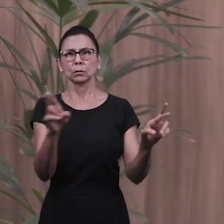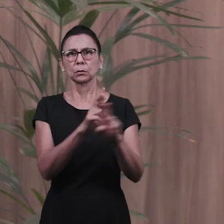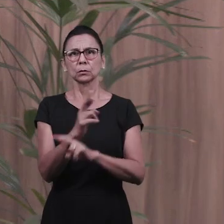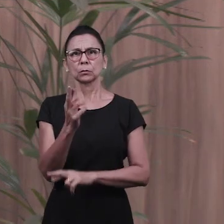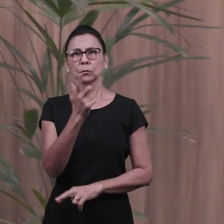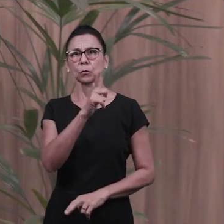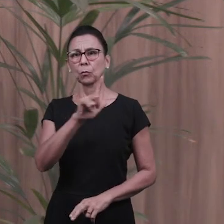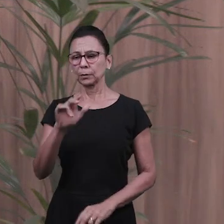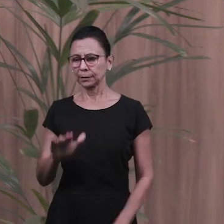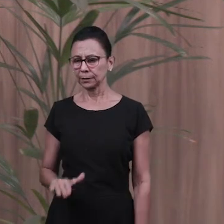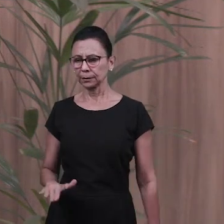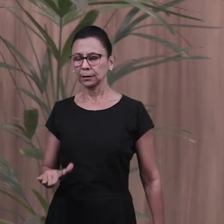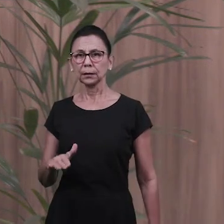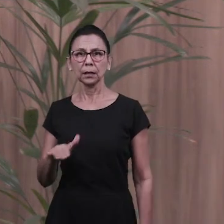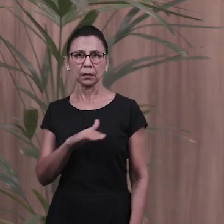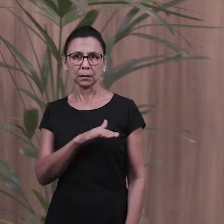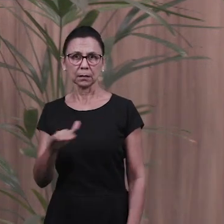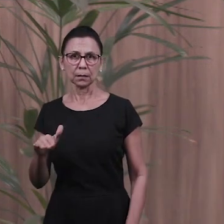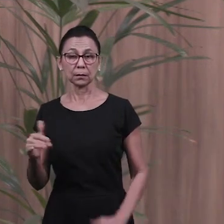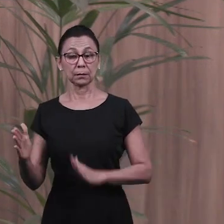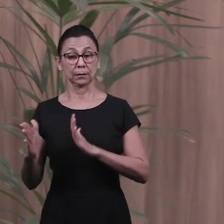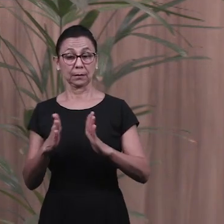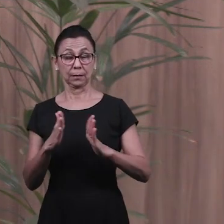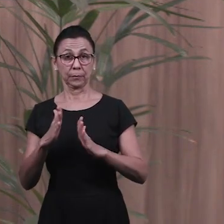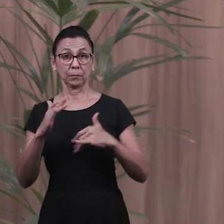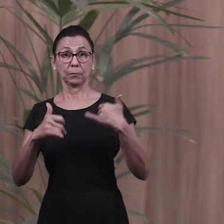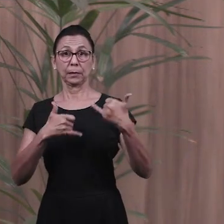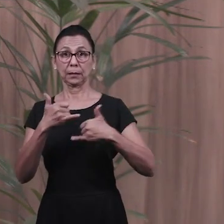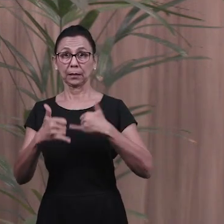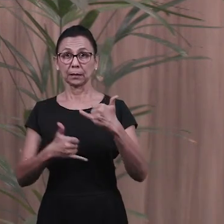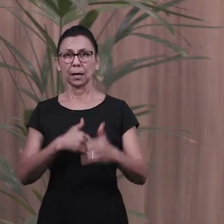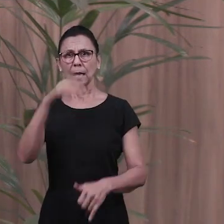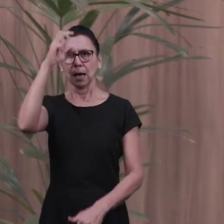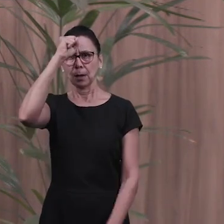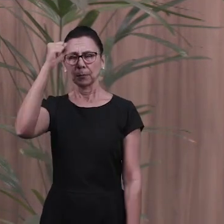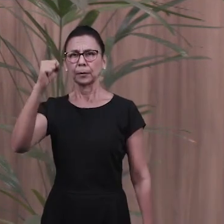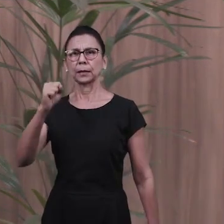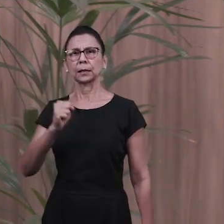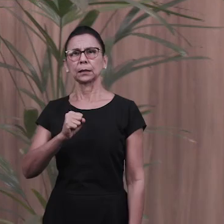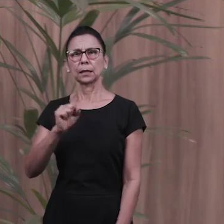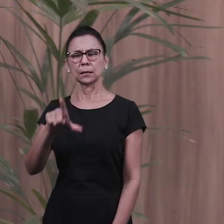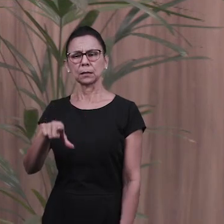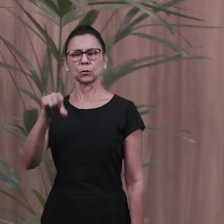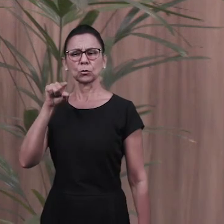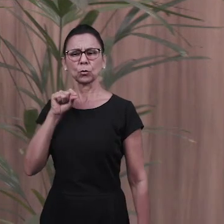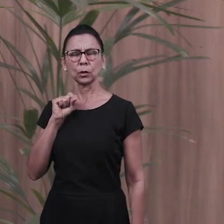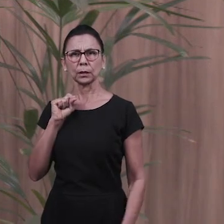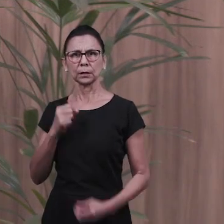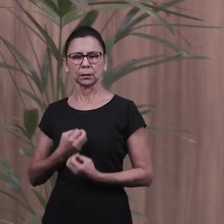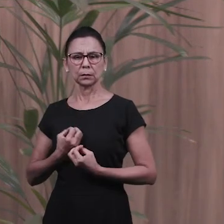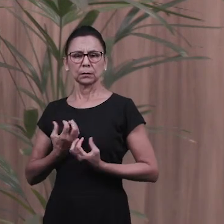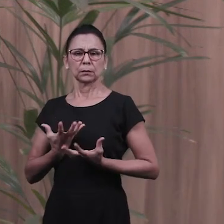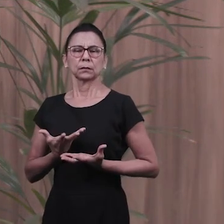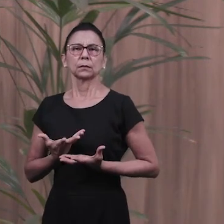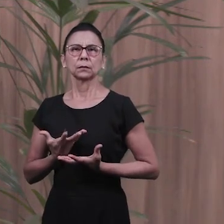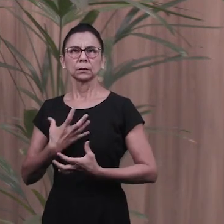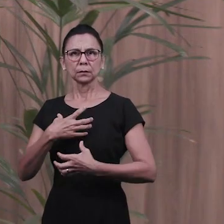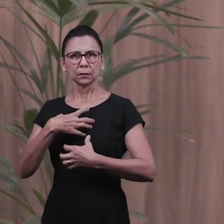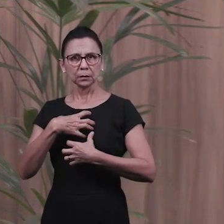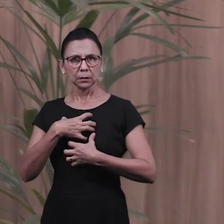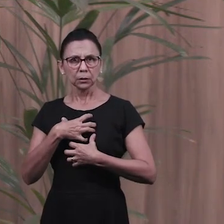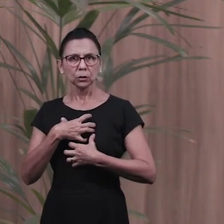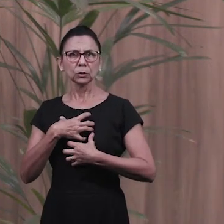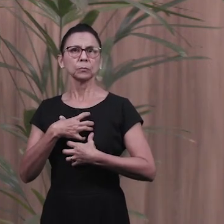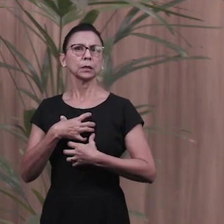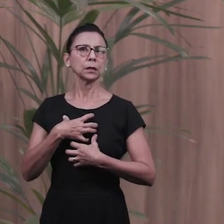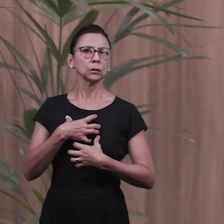enfants. Parce que pendant les jeux, elles apprennent à prendre des décisions, à manifester ses sentiments,